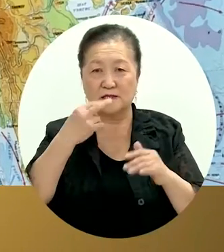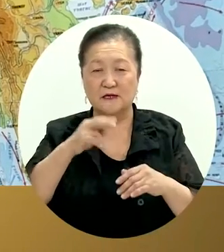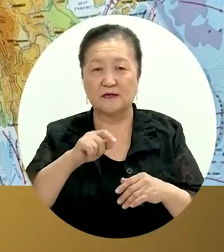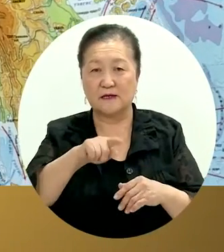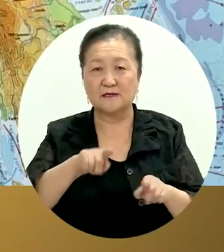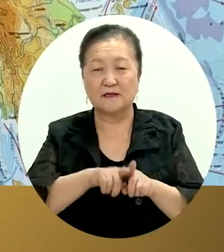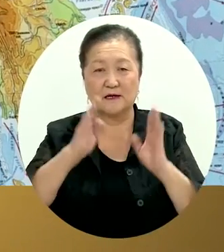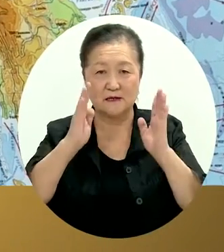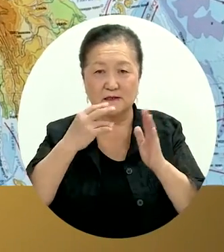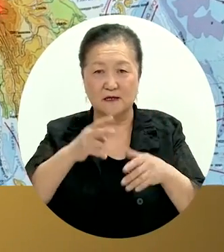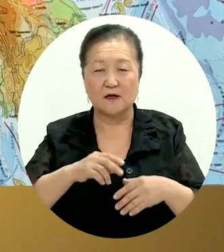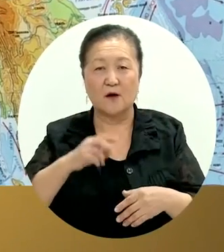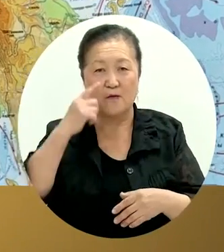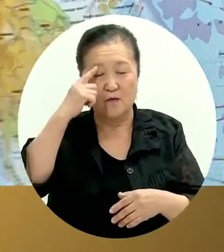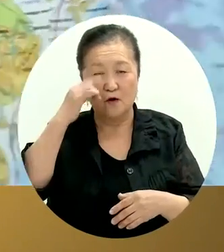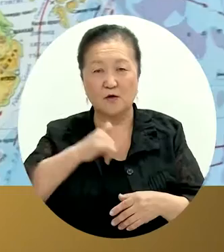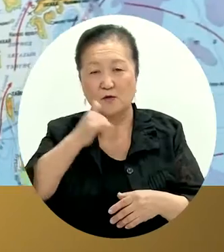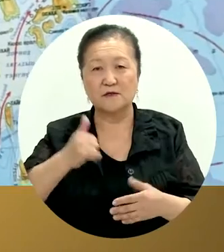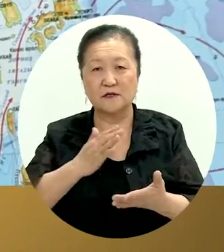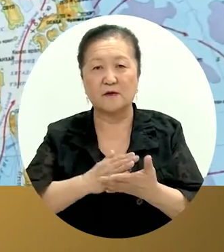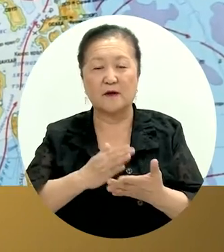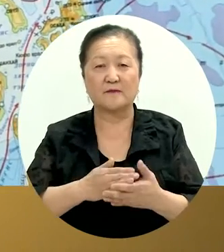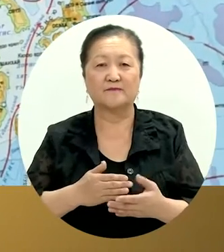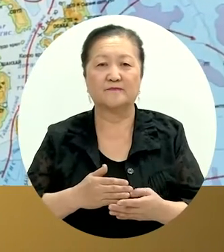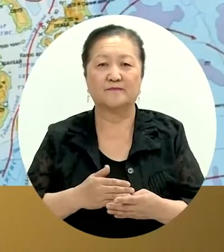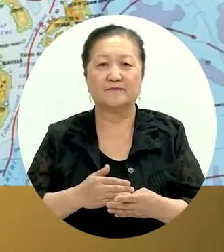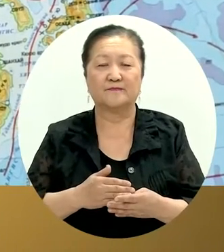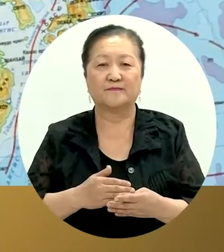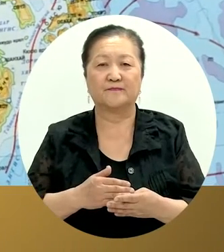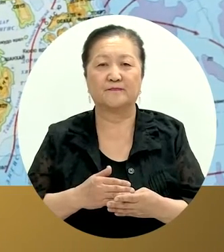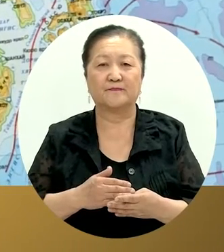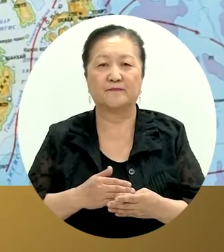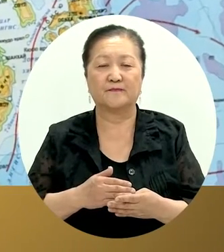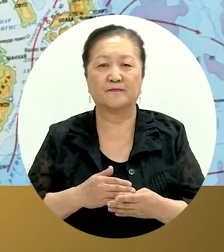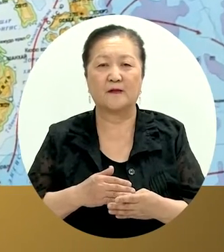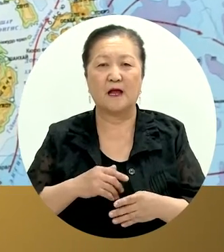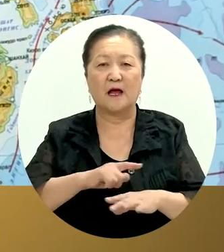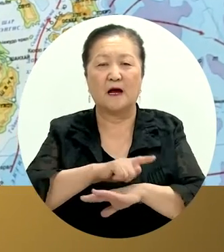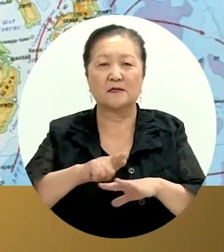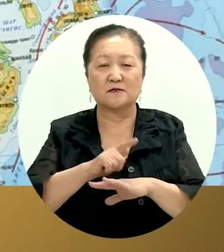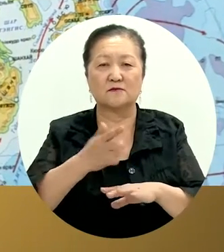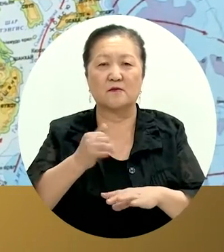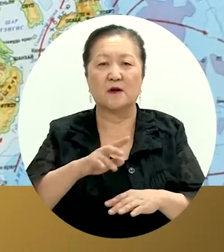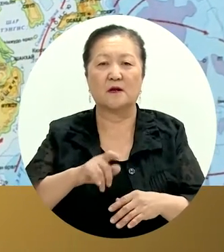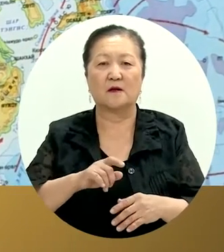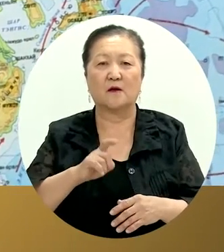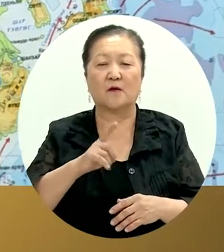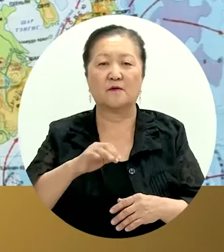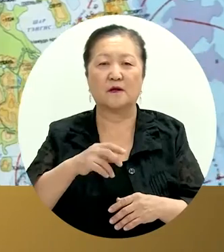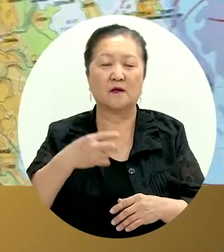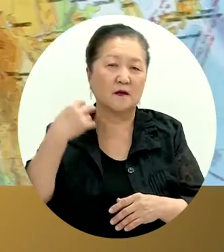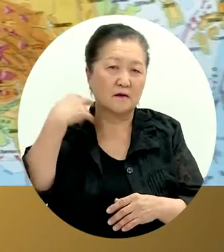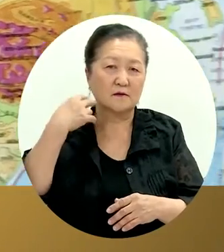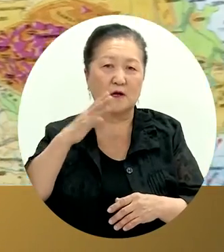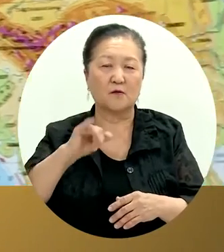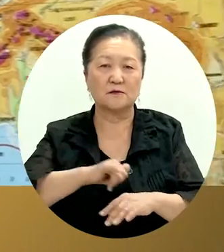та бас ажиглаж хараарай. За Монгол улс маань энд юм тийм үү? Тэгэхээр Монгол улс газар зүүн байрлалтай хувьд. За Их